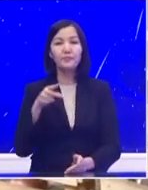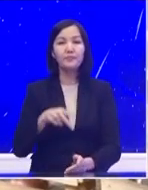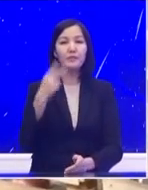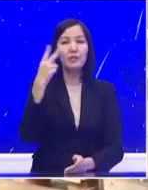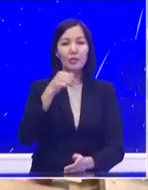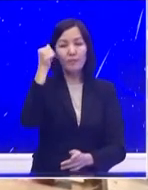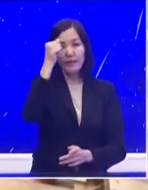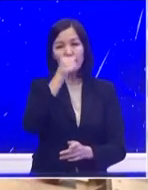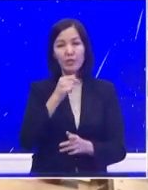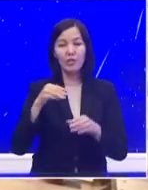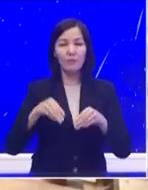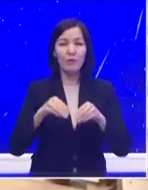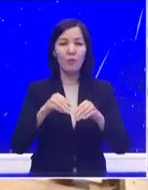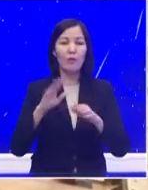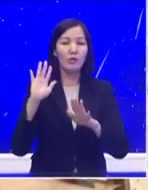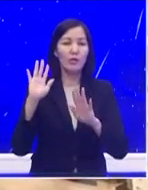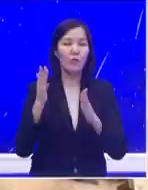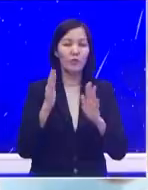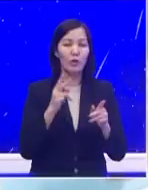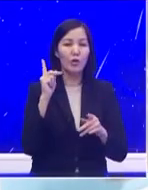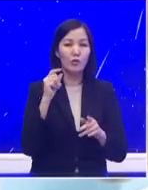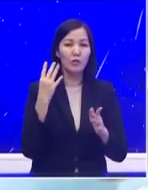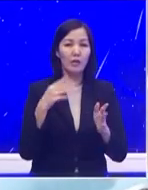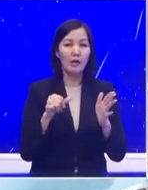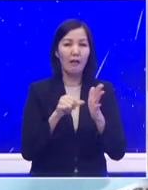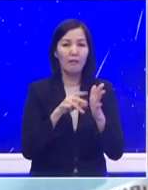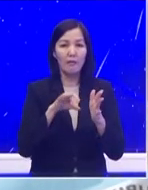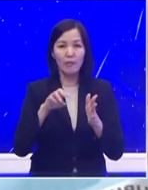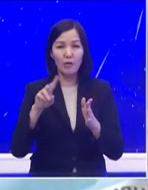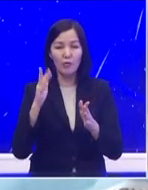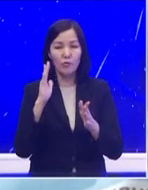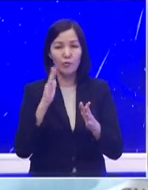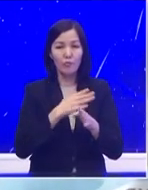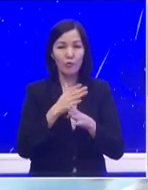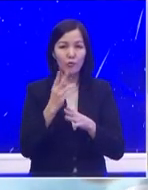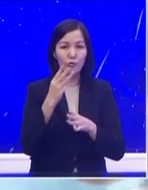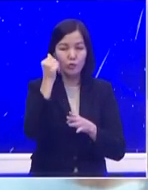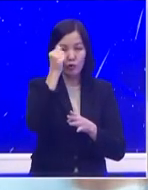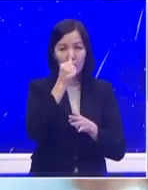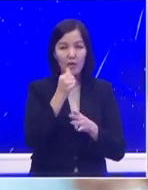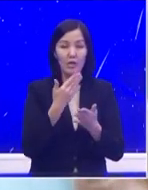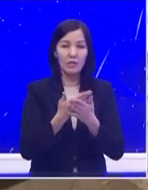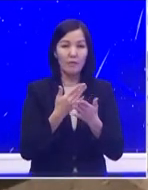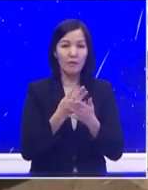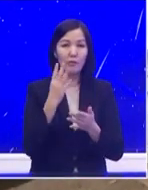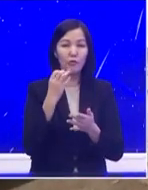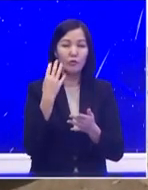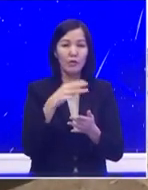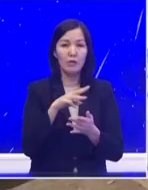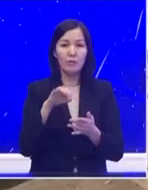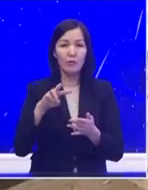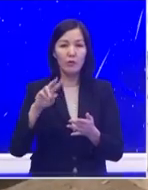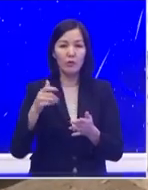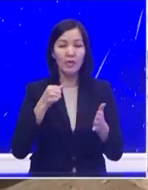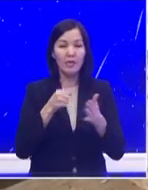2020 жылы бау-бақша өндірісіне 146 миллион теңге бөлінді, ал алдағы 3 жыл ішінде бұл сома шамамен 440 миллион